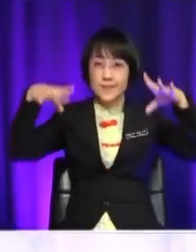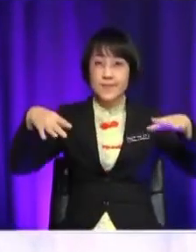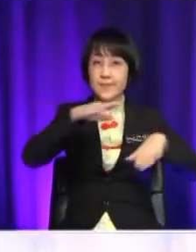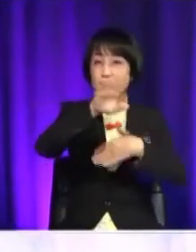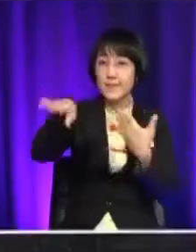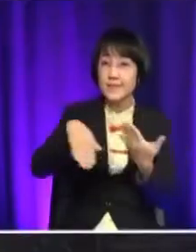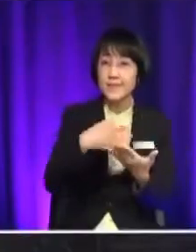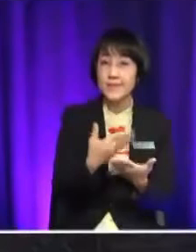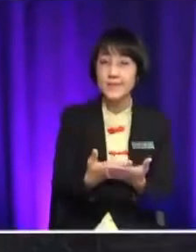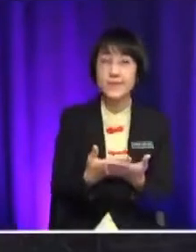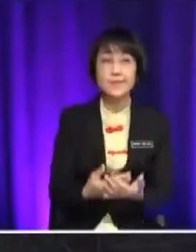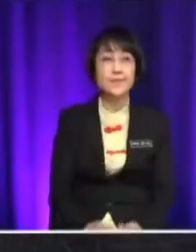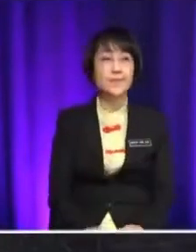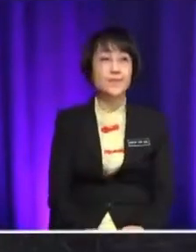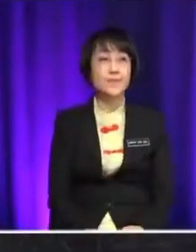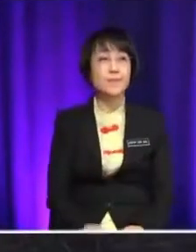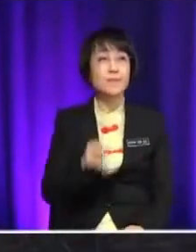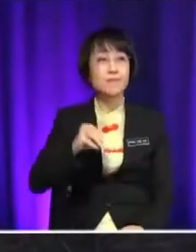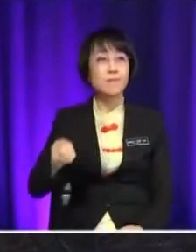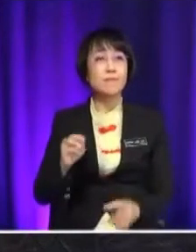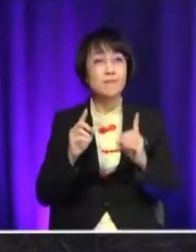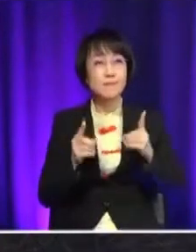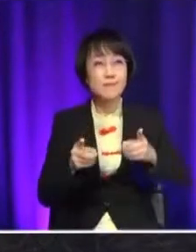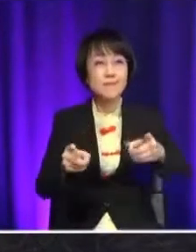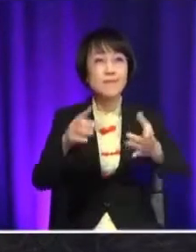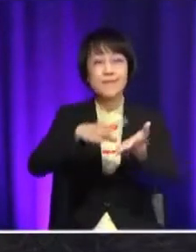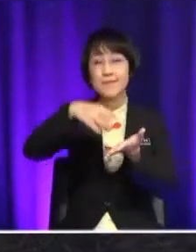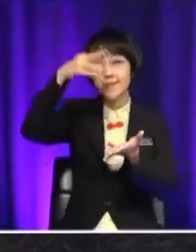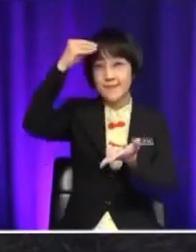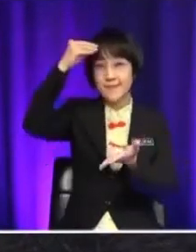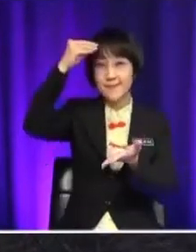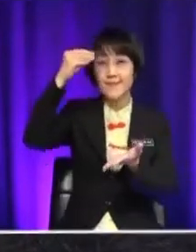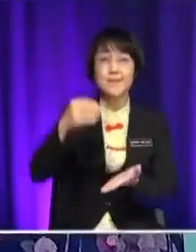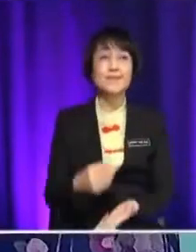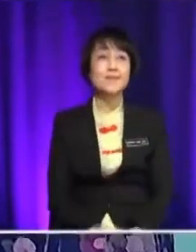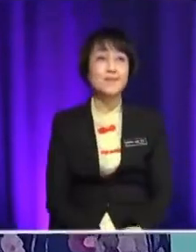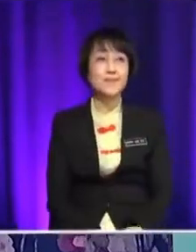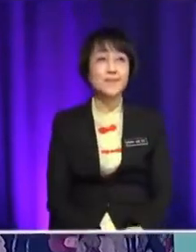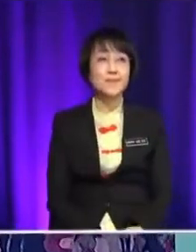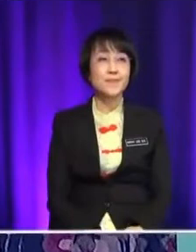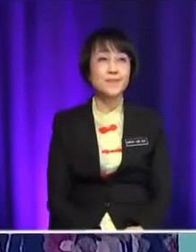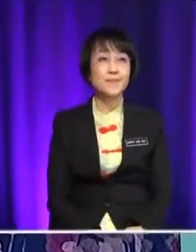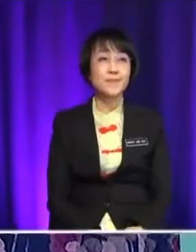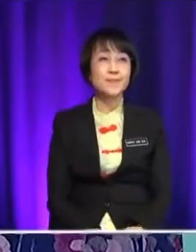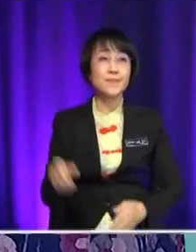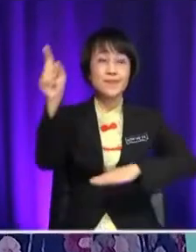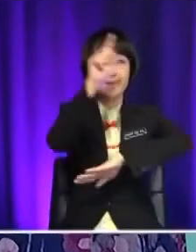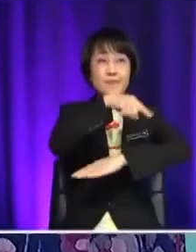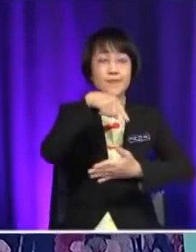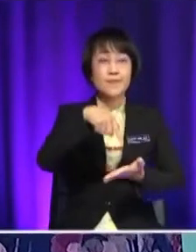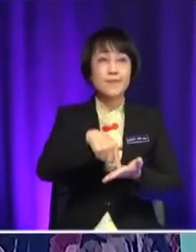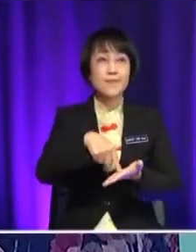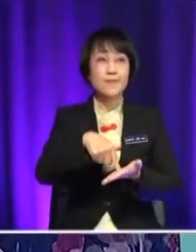ini, seperti yang saya cakap tadi, mereka sedang belajar. Tapi kita nak cari yang terbaik, kan, pada hari ini, kan? Okey, untuk hari ini, saya